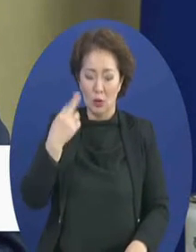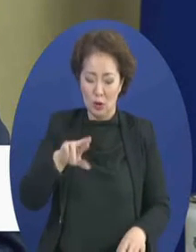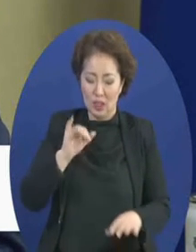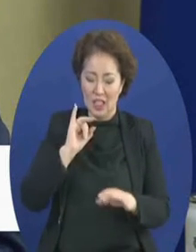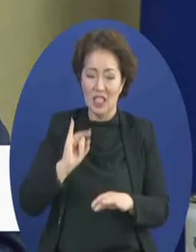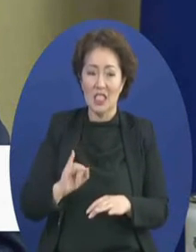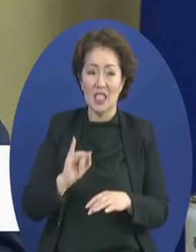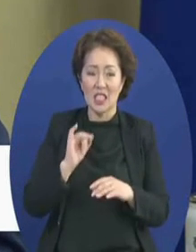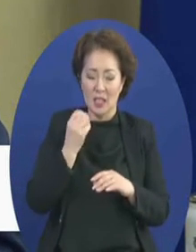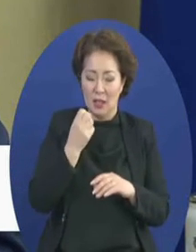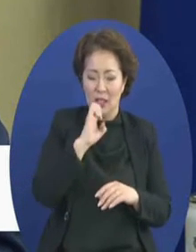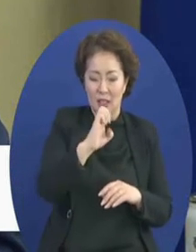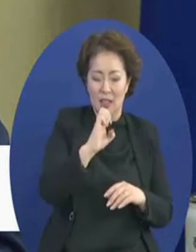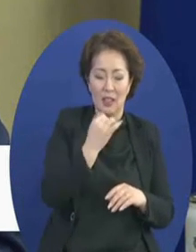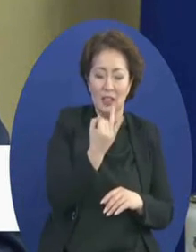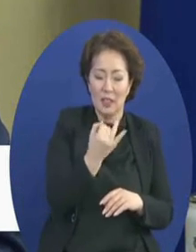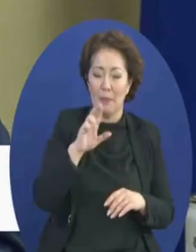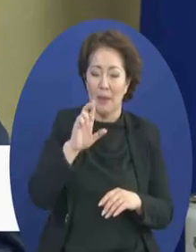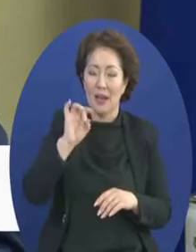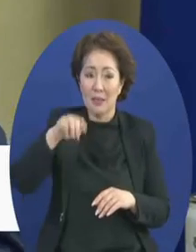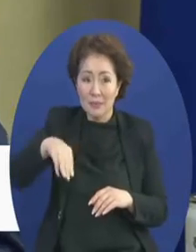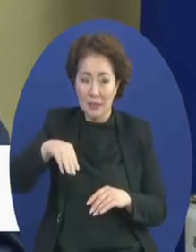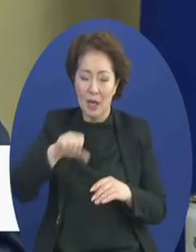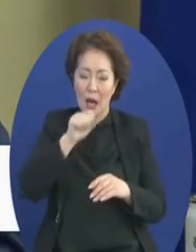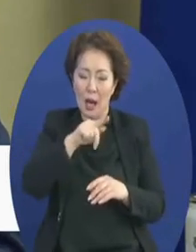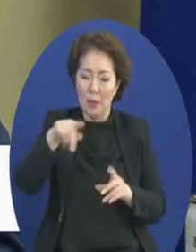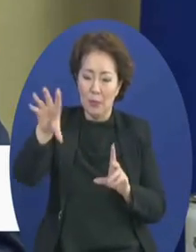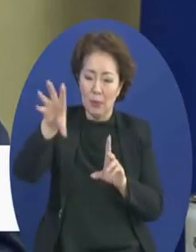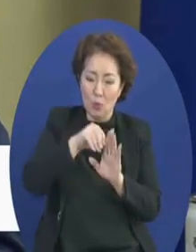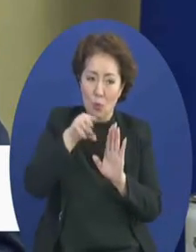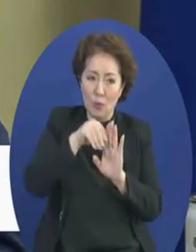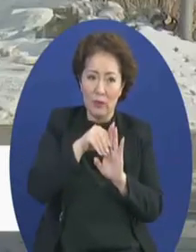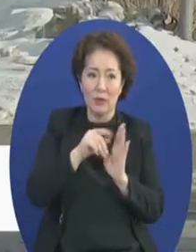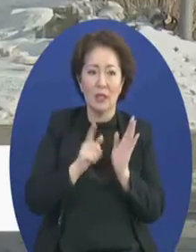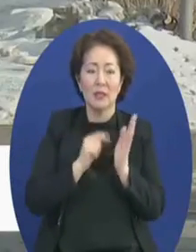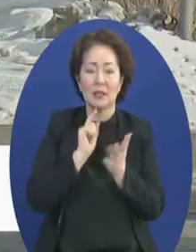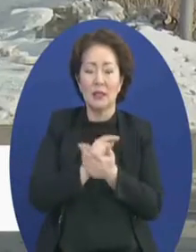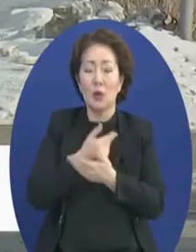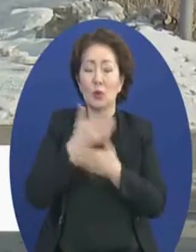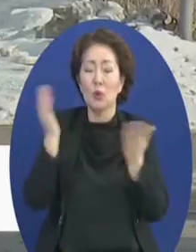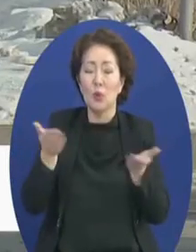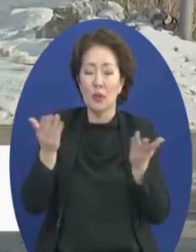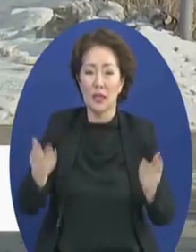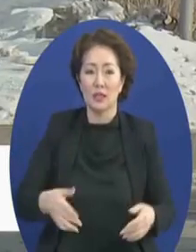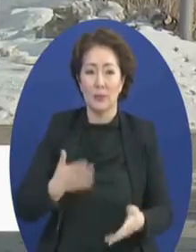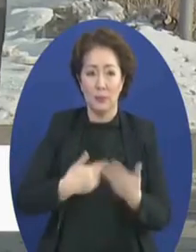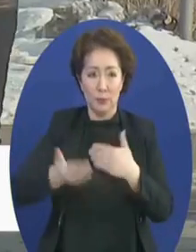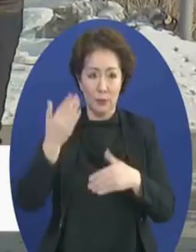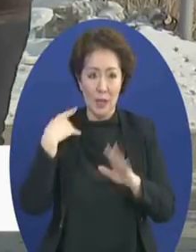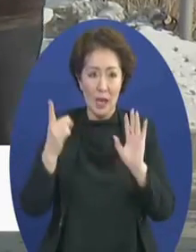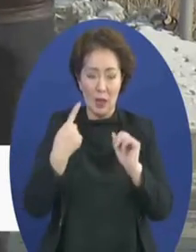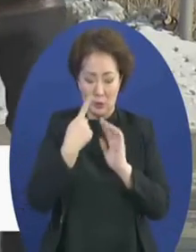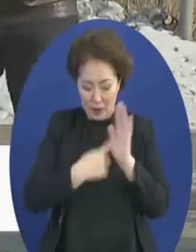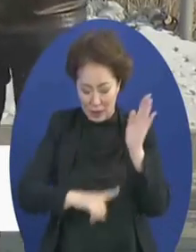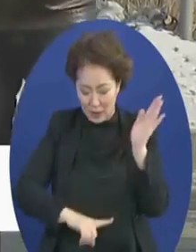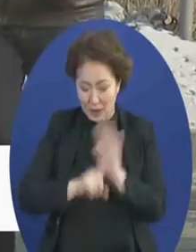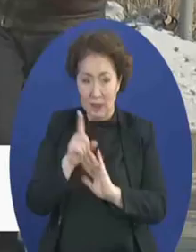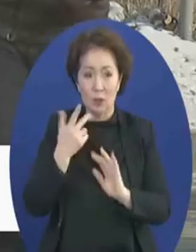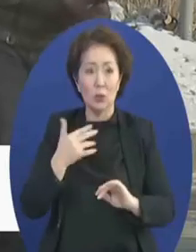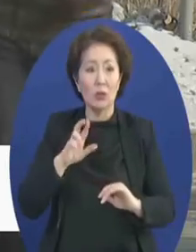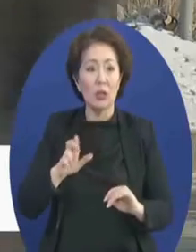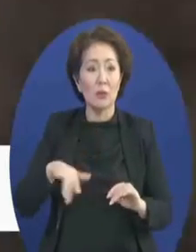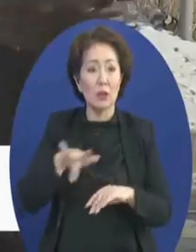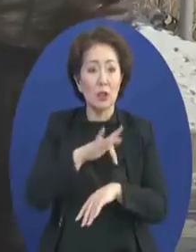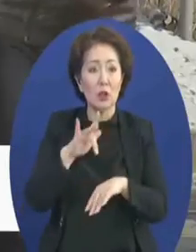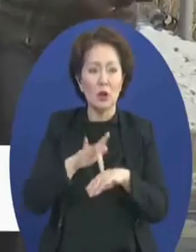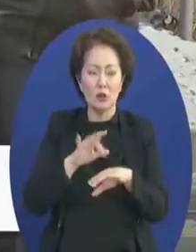e-баримтаараа аппликейшнаар ашиглаж уншуулахыг бол иргэд та бүхнээсээ одоо уриалж байна. За өнгөрсөн 11-р сараас хойш Улаанбаатар хотод халдварын 12